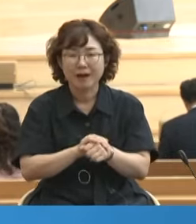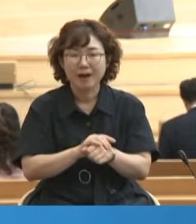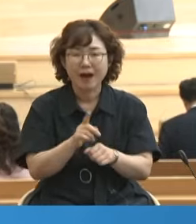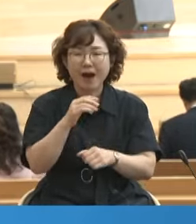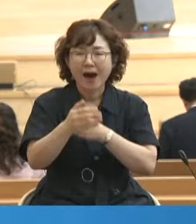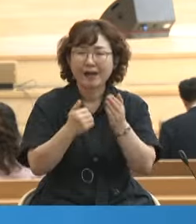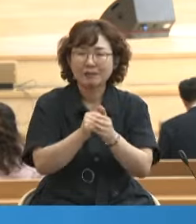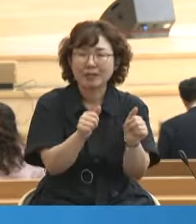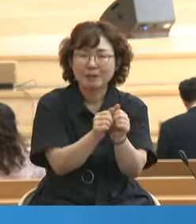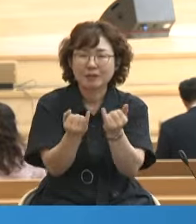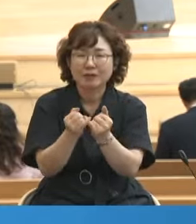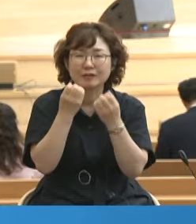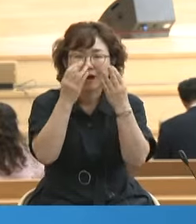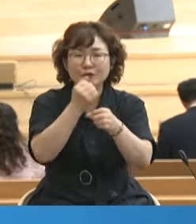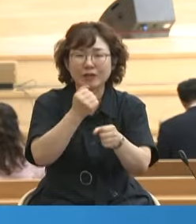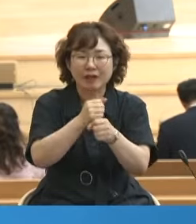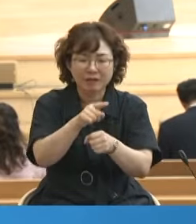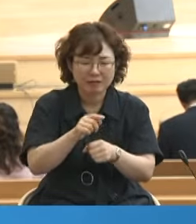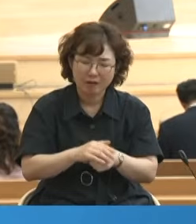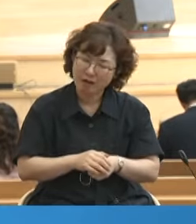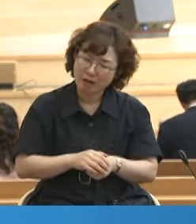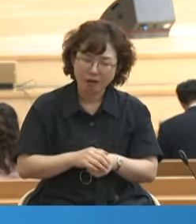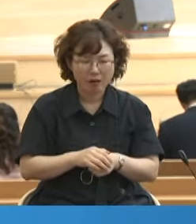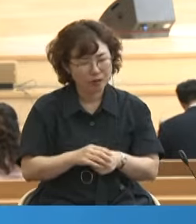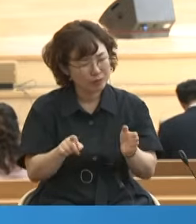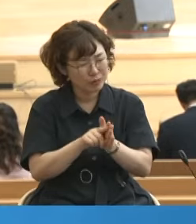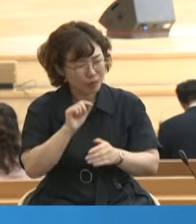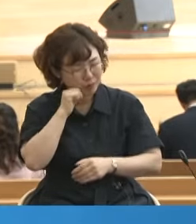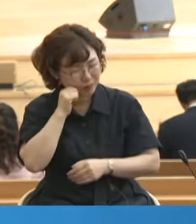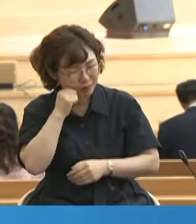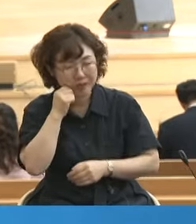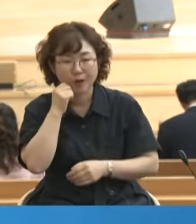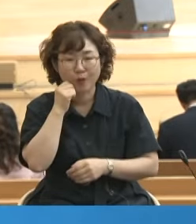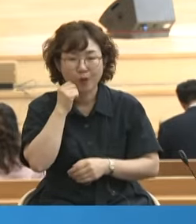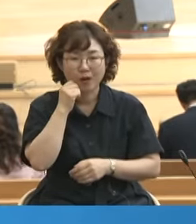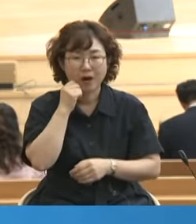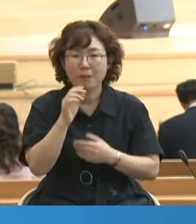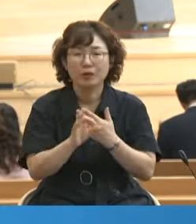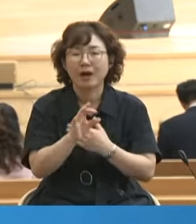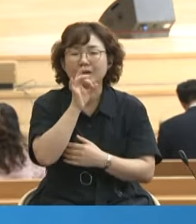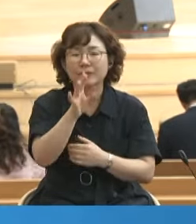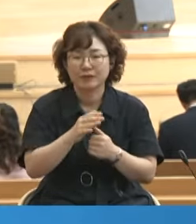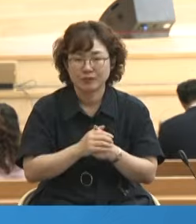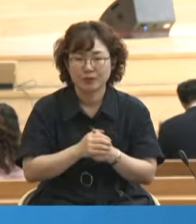해석해. 난 그걸 옳게 믿는 거라고 믿을 수 없어요. 생각할 수 없어.